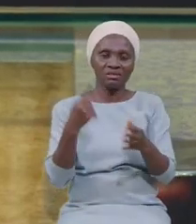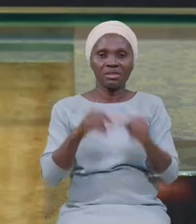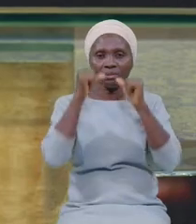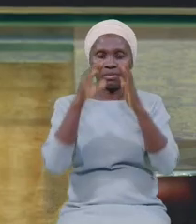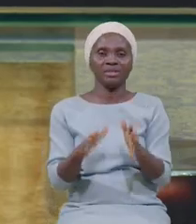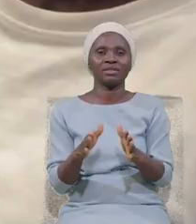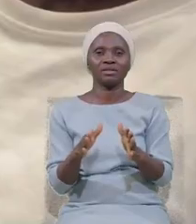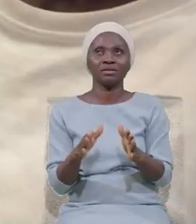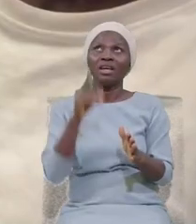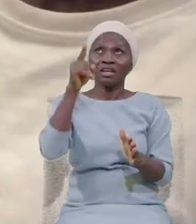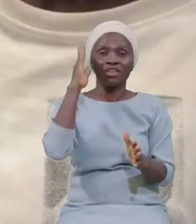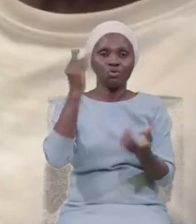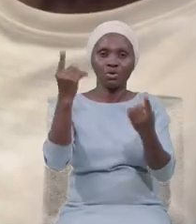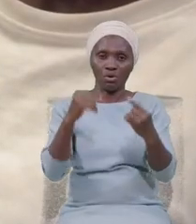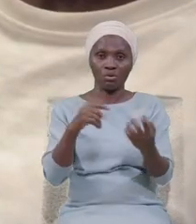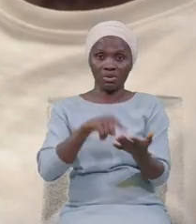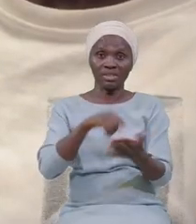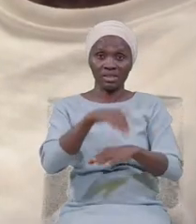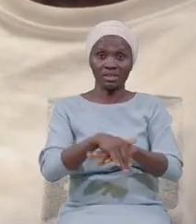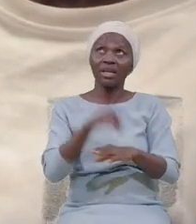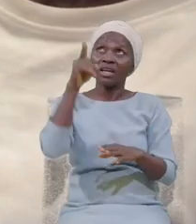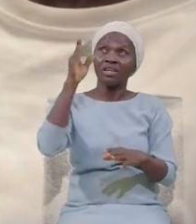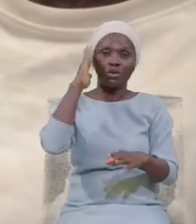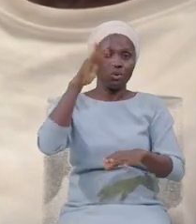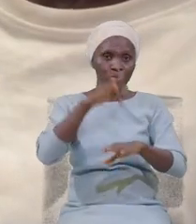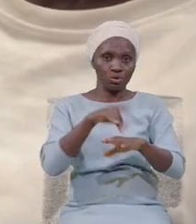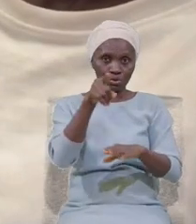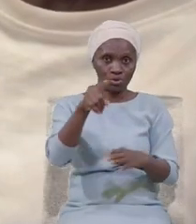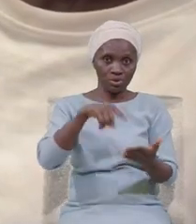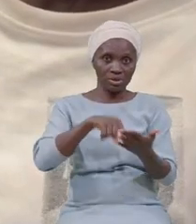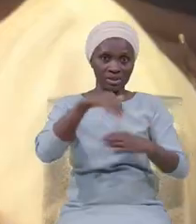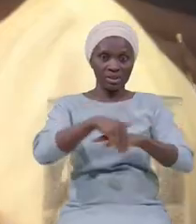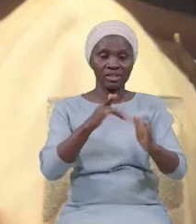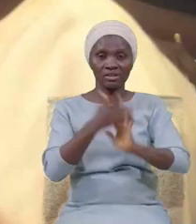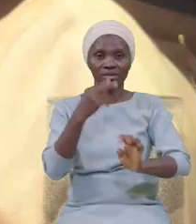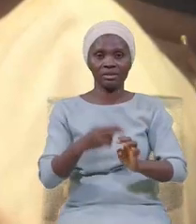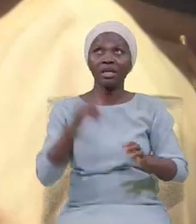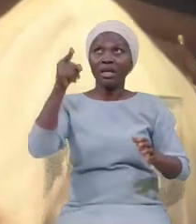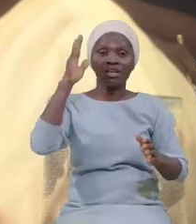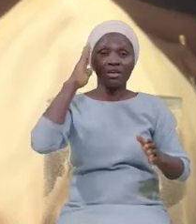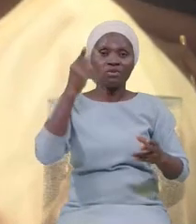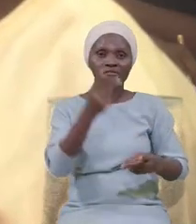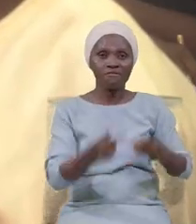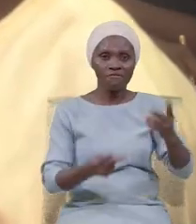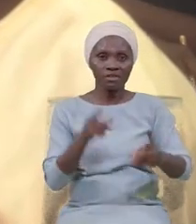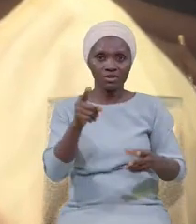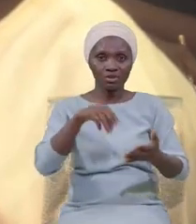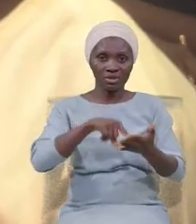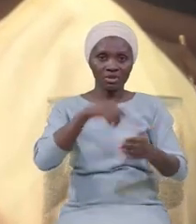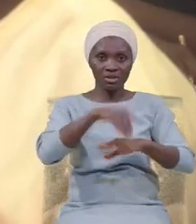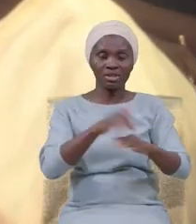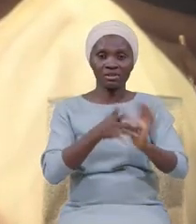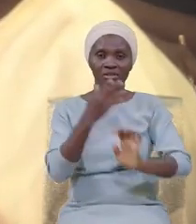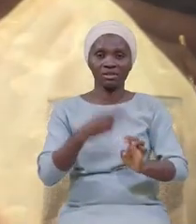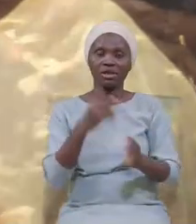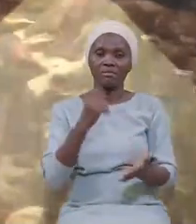pas après lui la bénédiction. Il viendra ce soir. Il vous touchera ce soir. Il vous rendra visite ce soir. Et il laissera